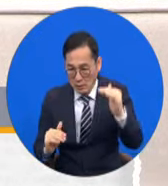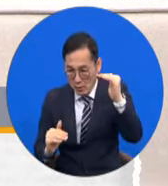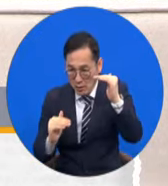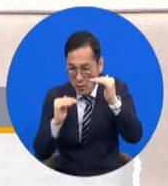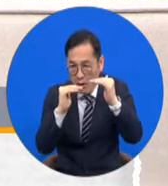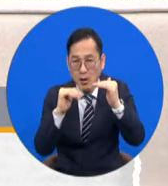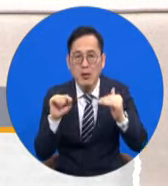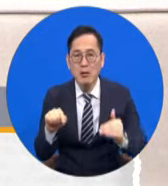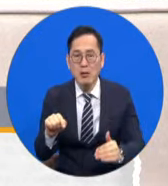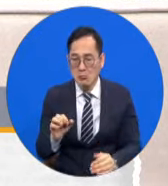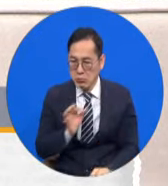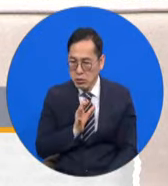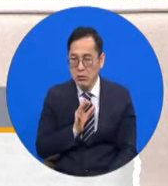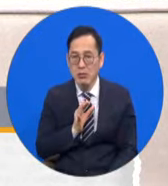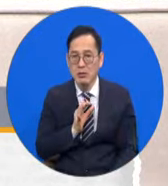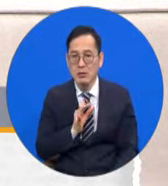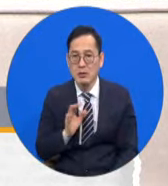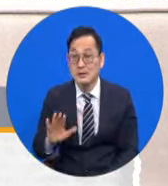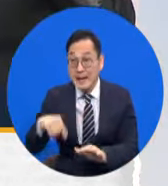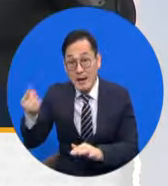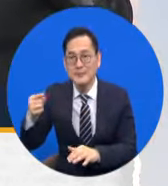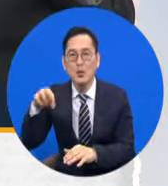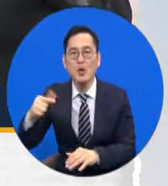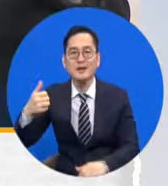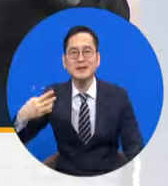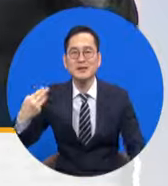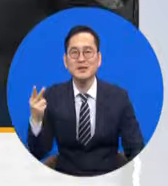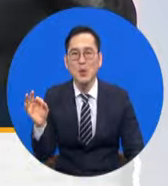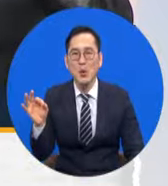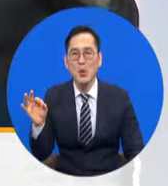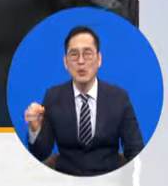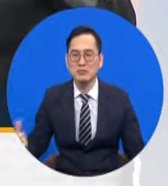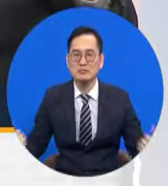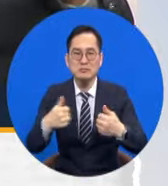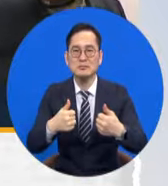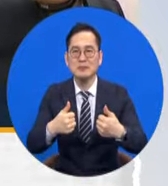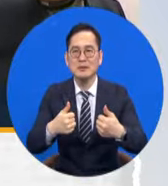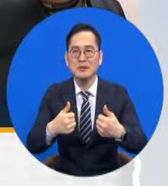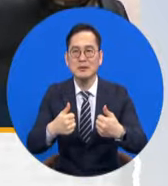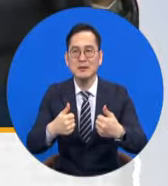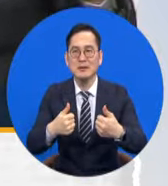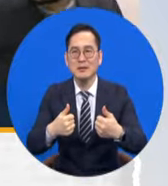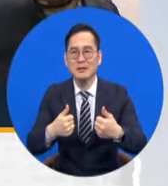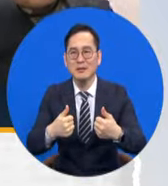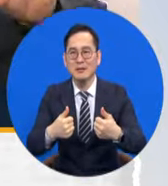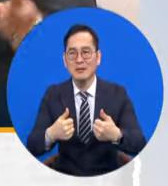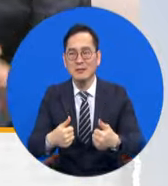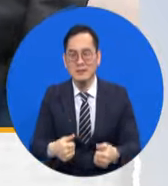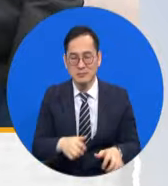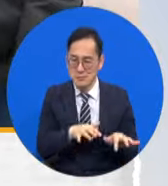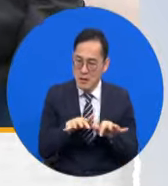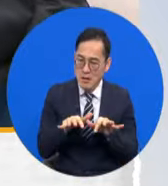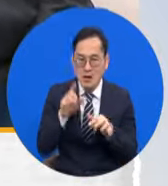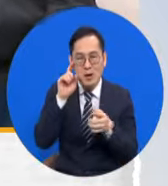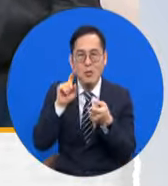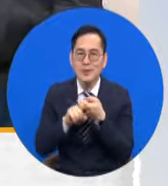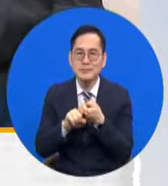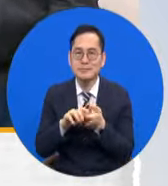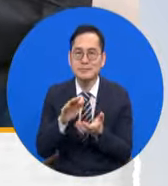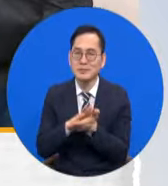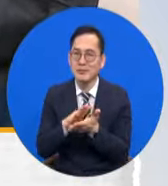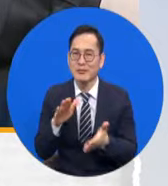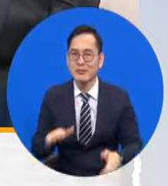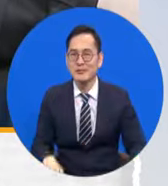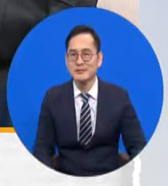때문에 이런 사전 그 말하자면 투표 전까지의 여론조사 결과가 많이 추적했잖아요. 네. 그러다